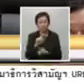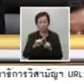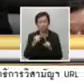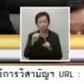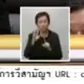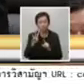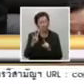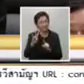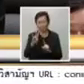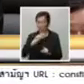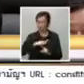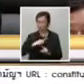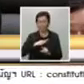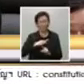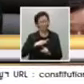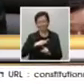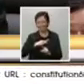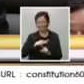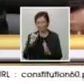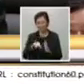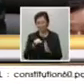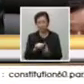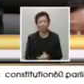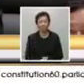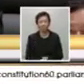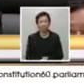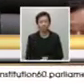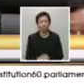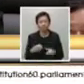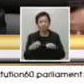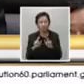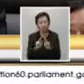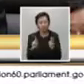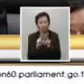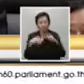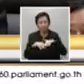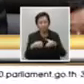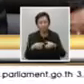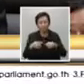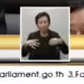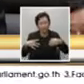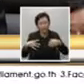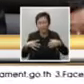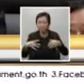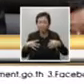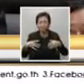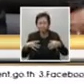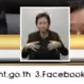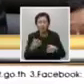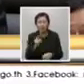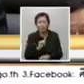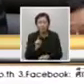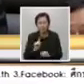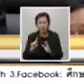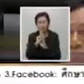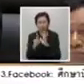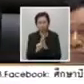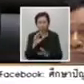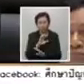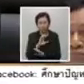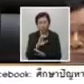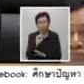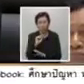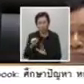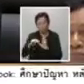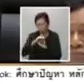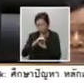ท่านประธานครับเดิมเนี่ยวิปฝ่ายค้านเนี่ยไม่มีสถานะใดในการรองรับแต่เราร่างข้อบังคับสภาผู้แทนราษฎ